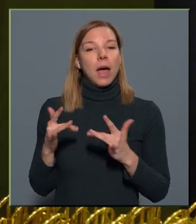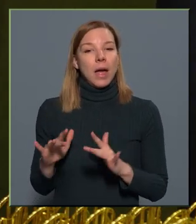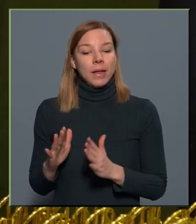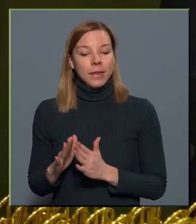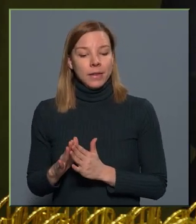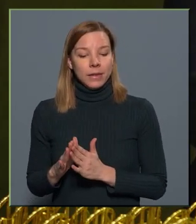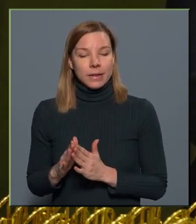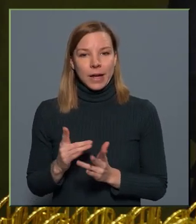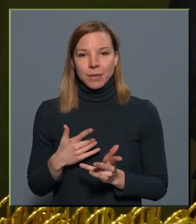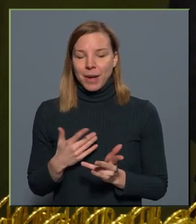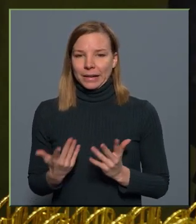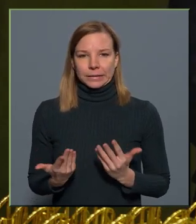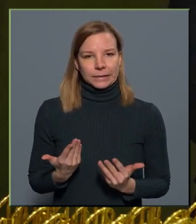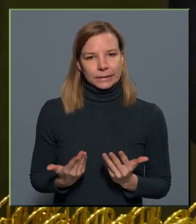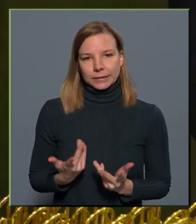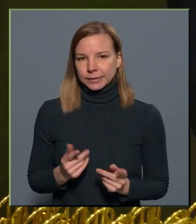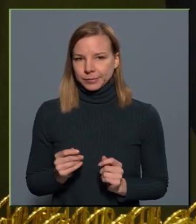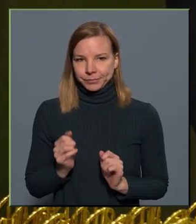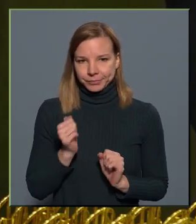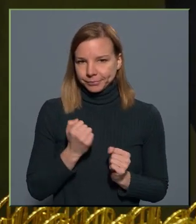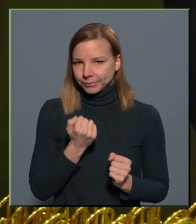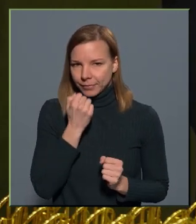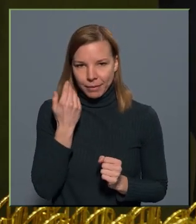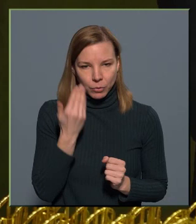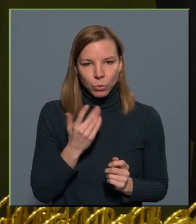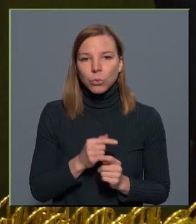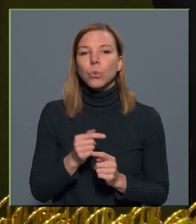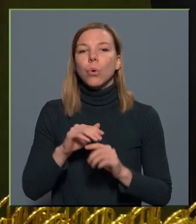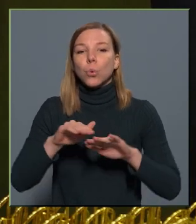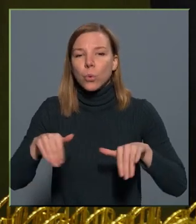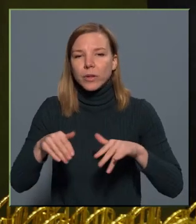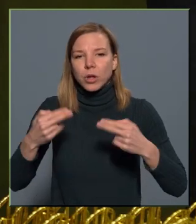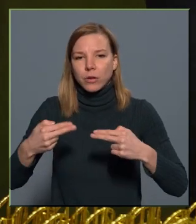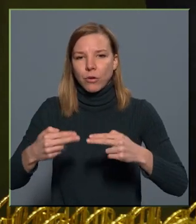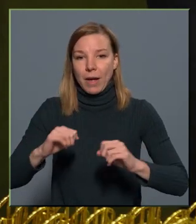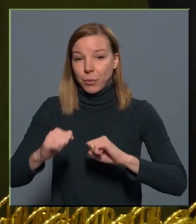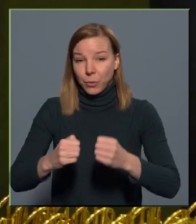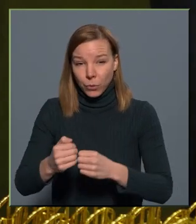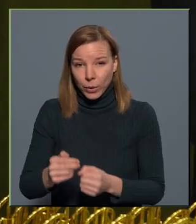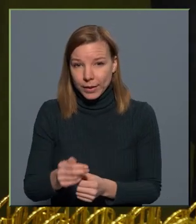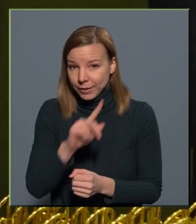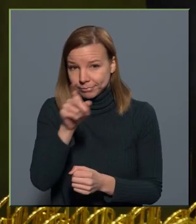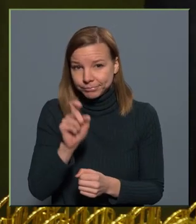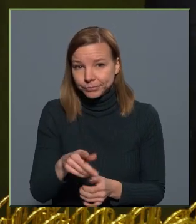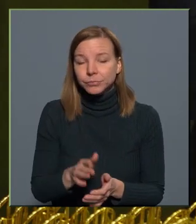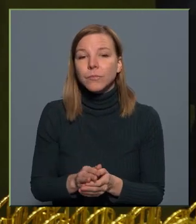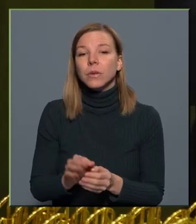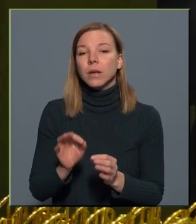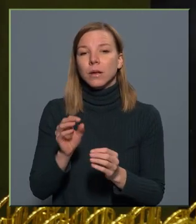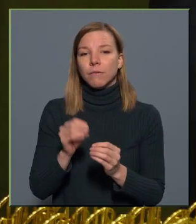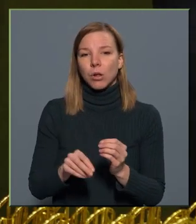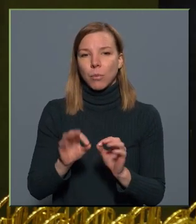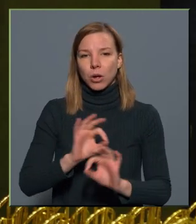pellengéren táncolt az is, hogy egyáltalán az uszodátok tud-e működni, de tudott működni. De egy jó sportoló általában mindig újabb és